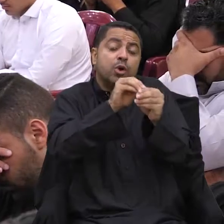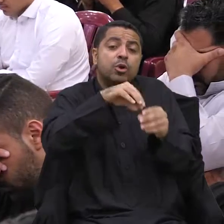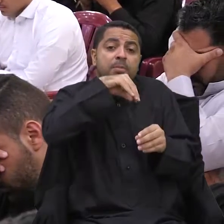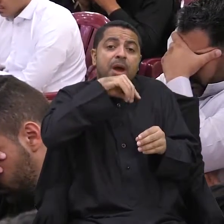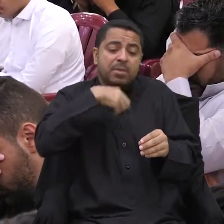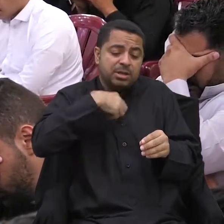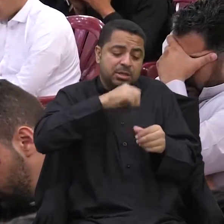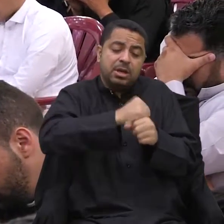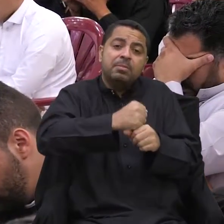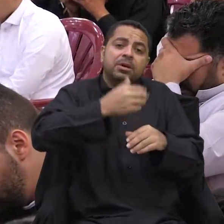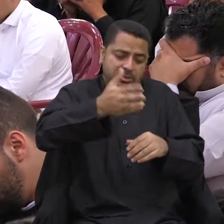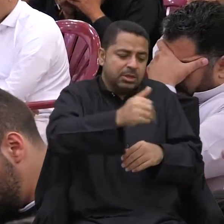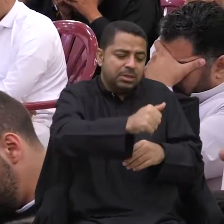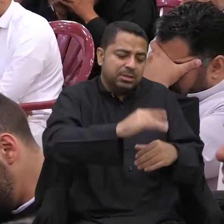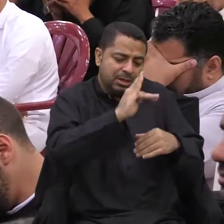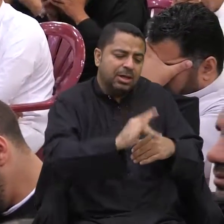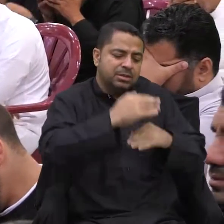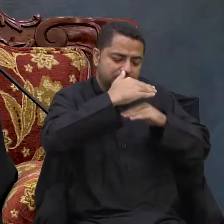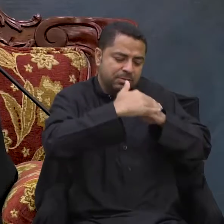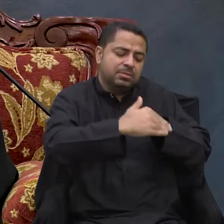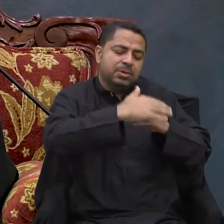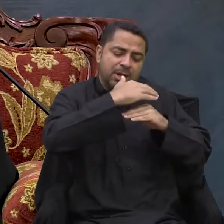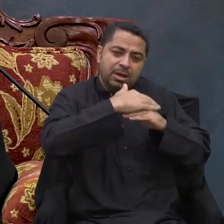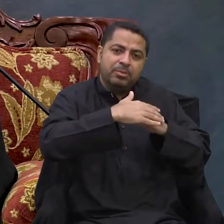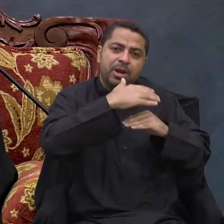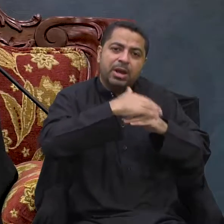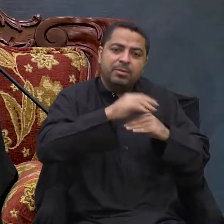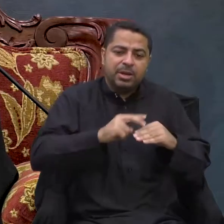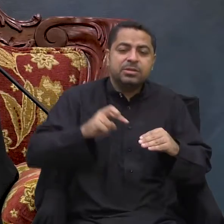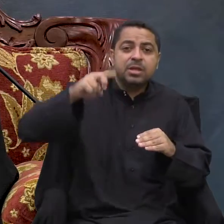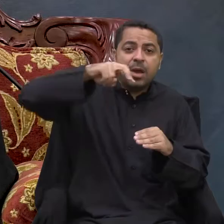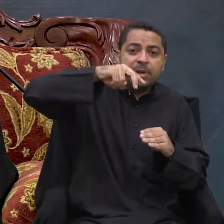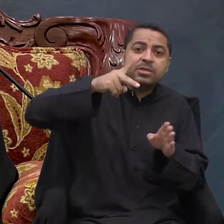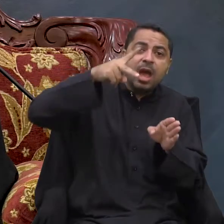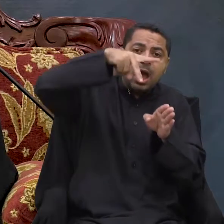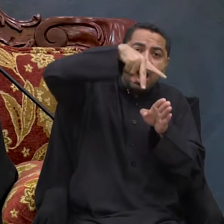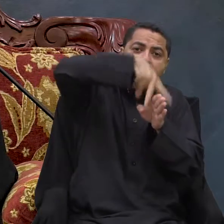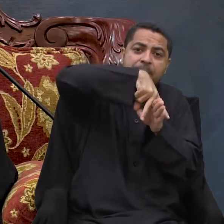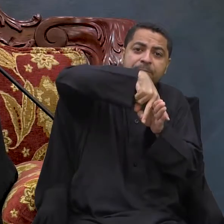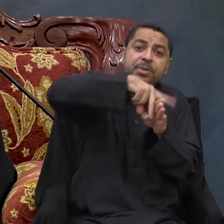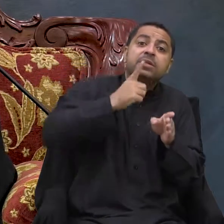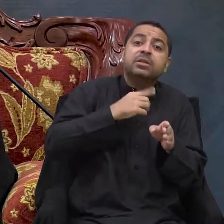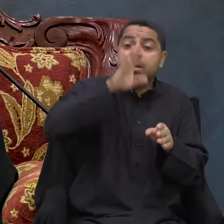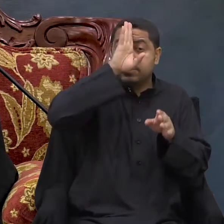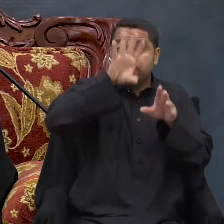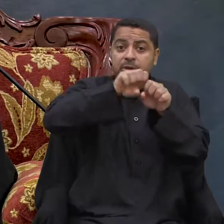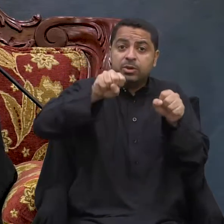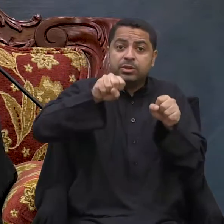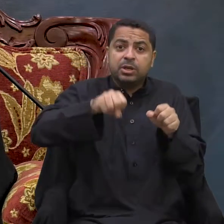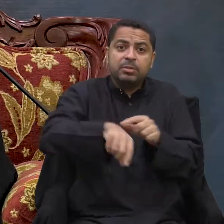فعل لها ذلك ثم قام، أراد أن ينطلق إلى الميدان،